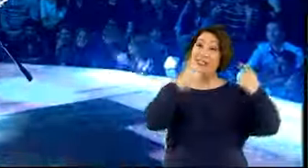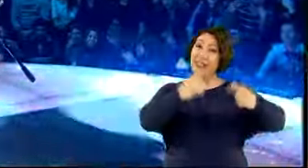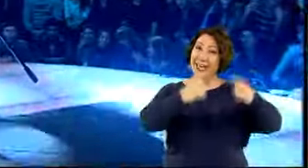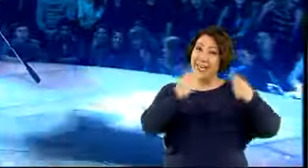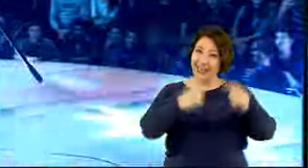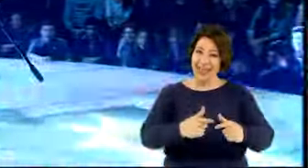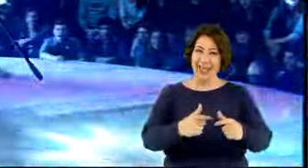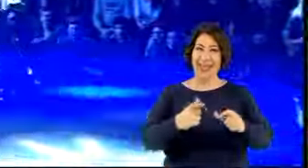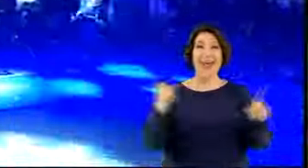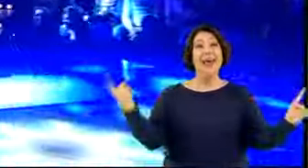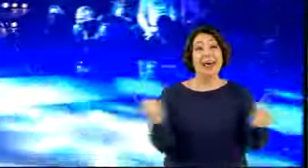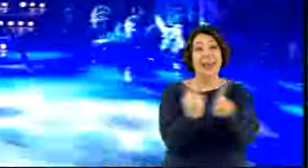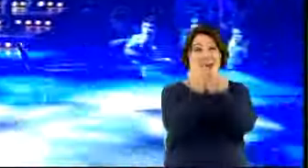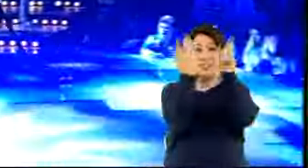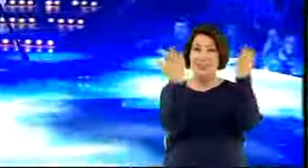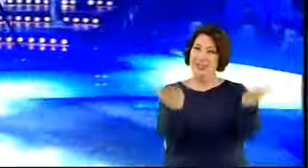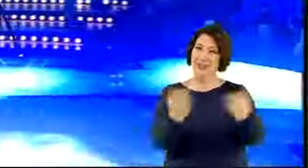Başka bir şehirde